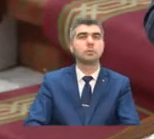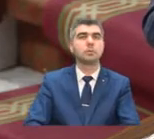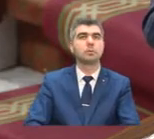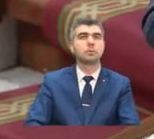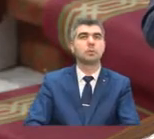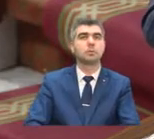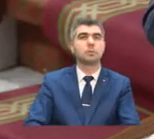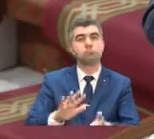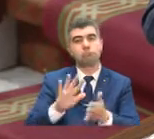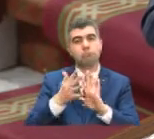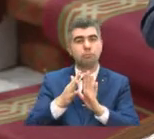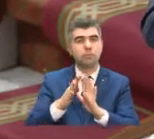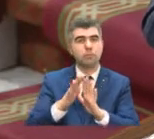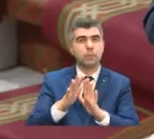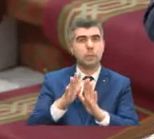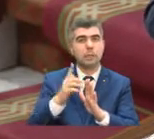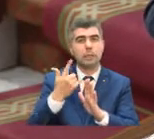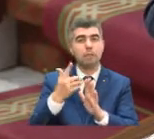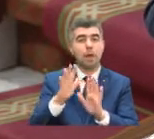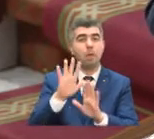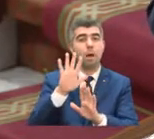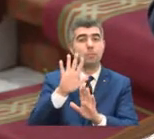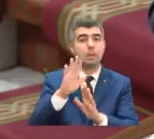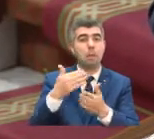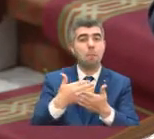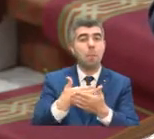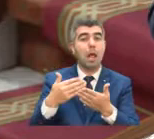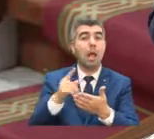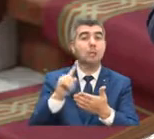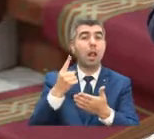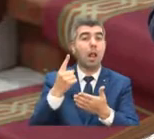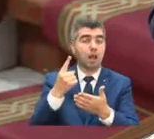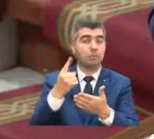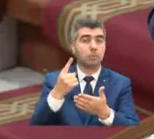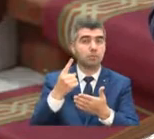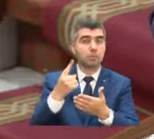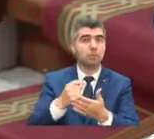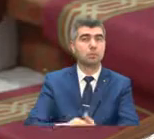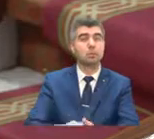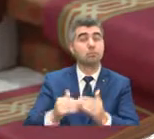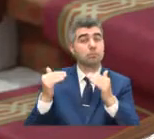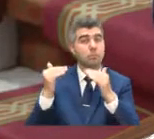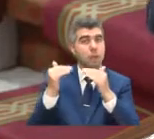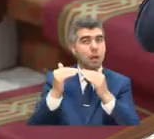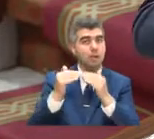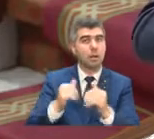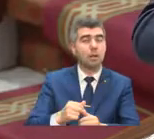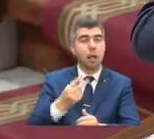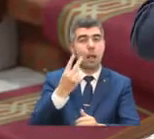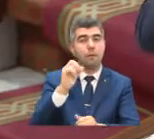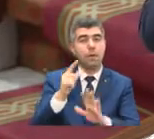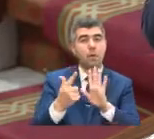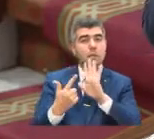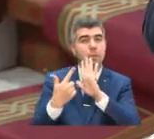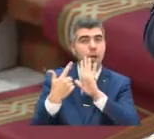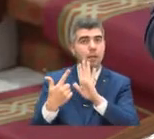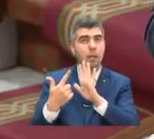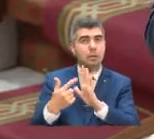وصلت لخمسة 57 مليار ديال الدرهم، مقارنة ديال 2017